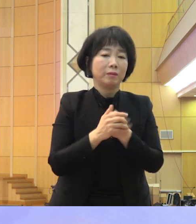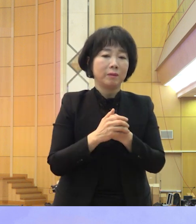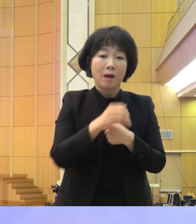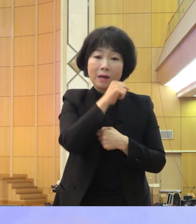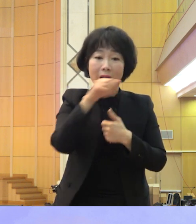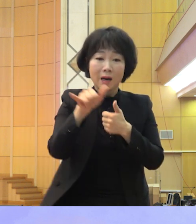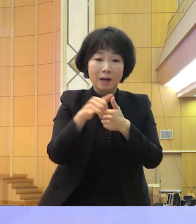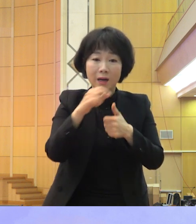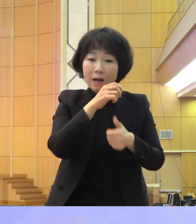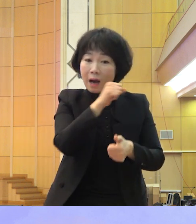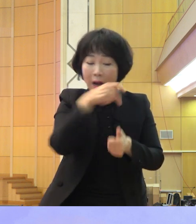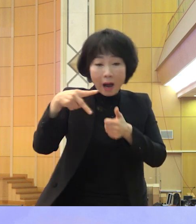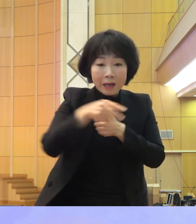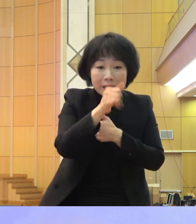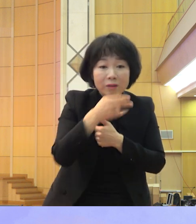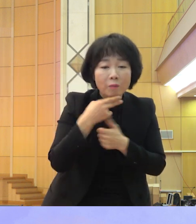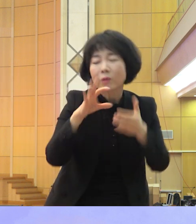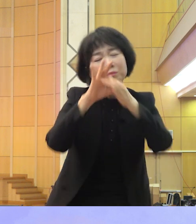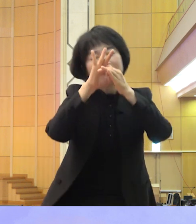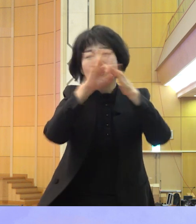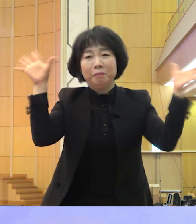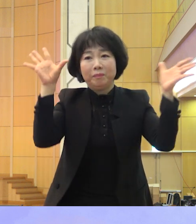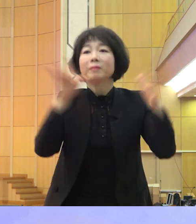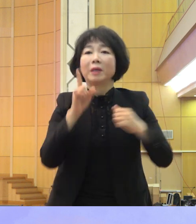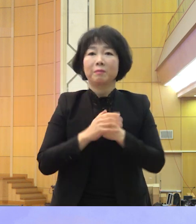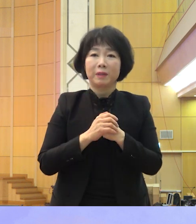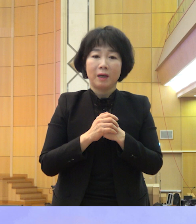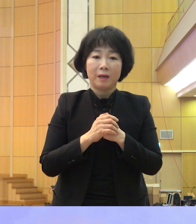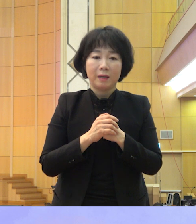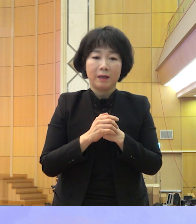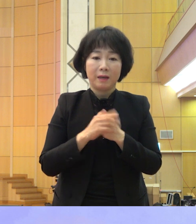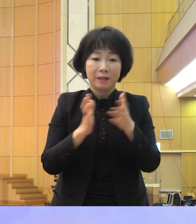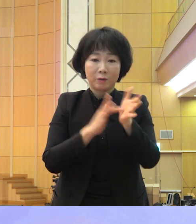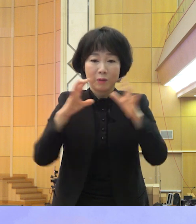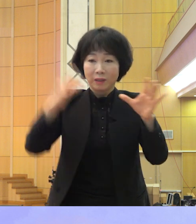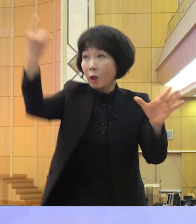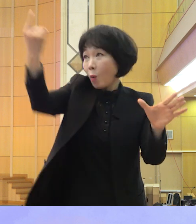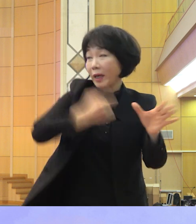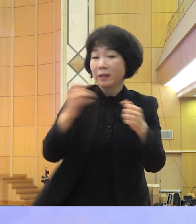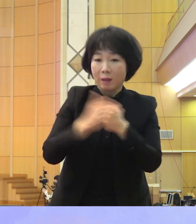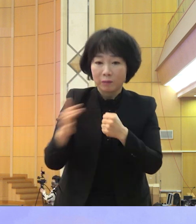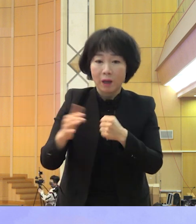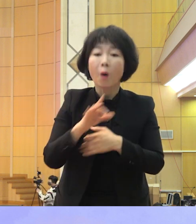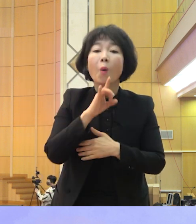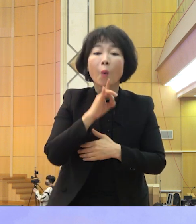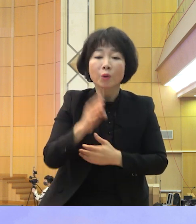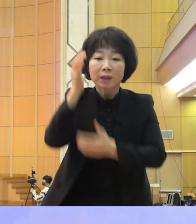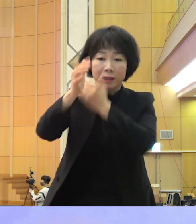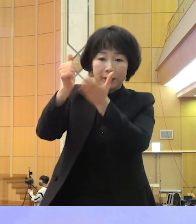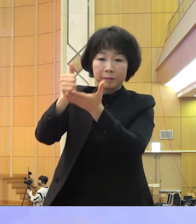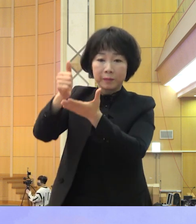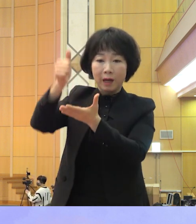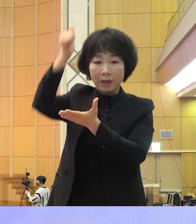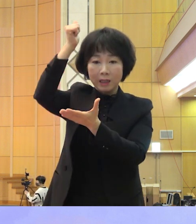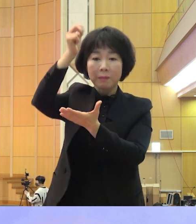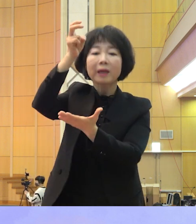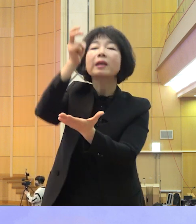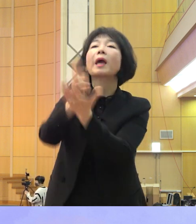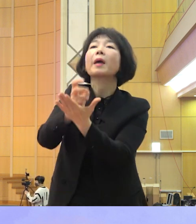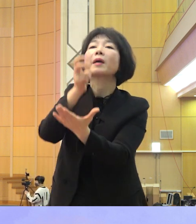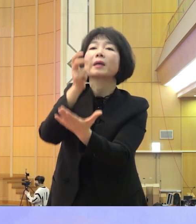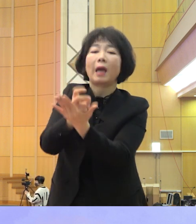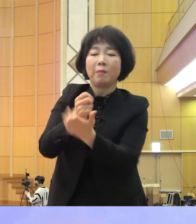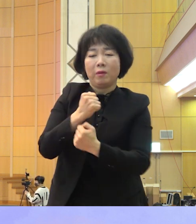받았거나 안 받았거나 그건 아무 소용없다 이거야. 응? 예수님 이 땅에 오신 이후로부터는 오직 하나님의